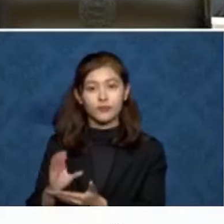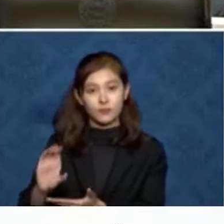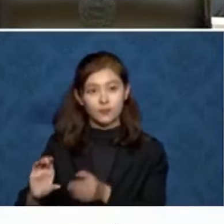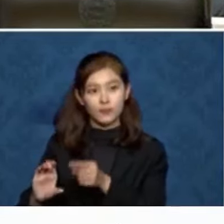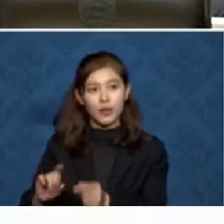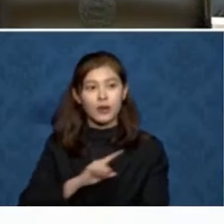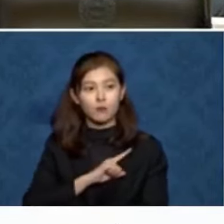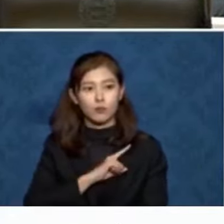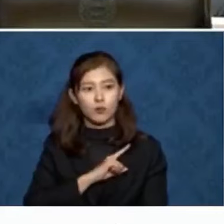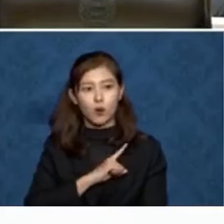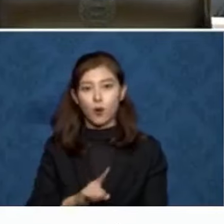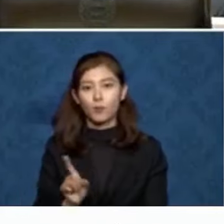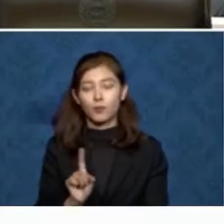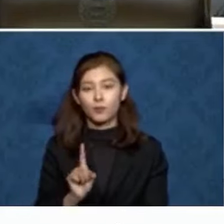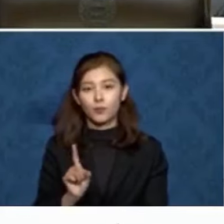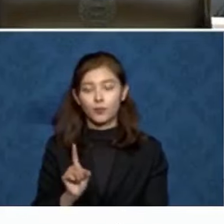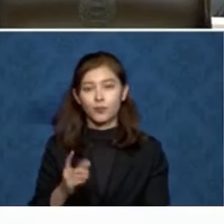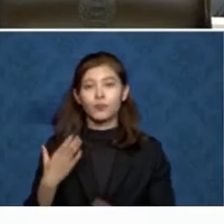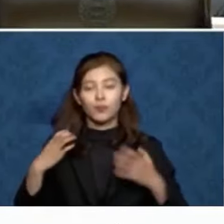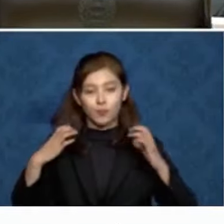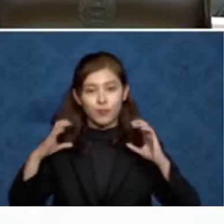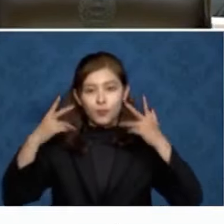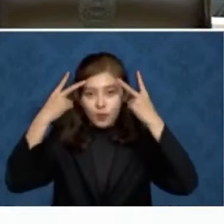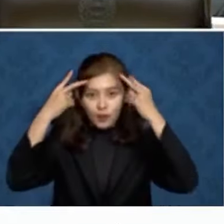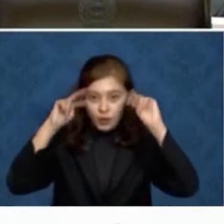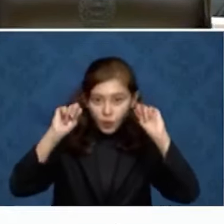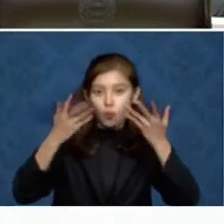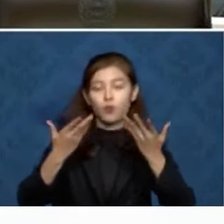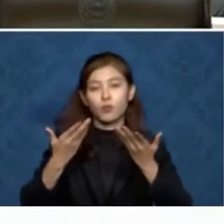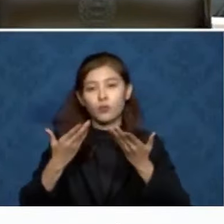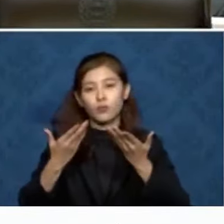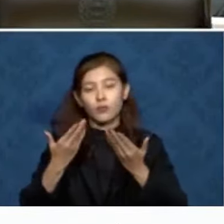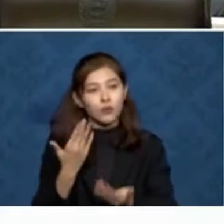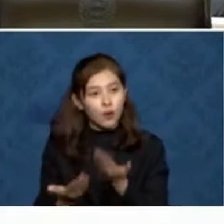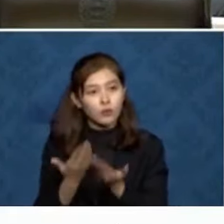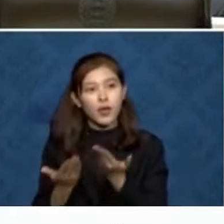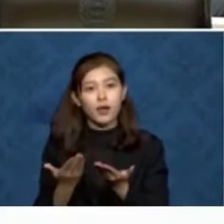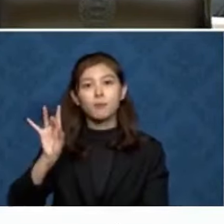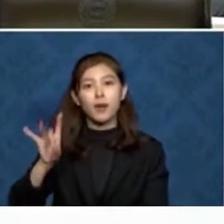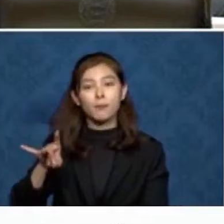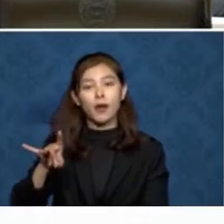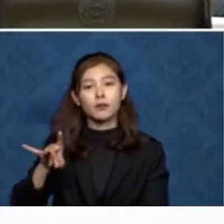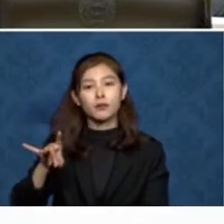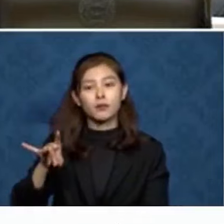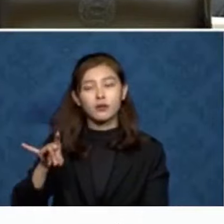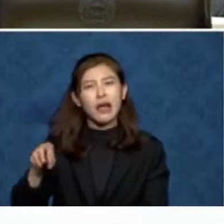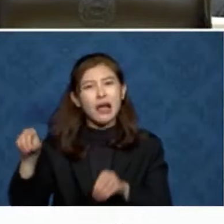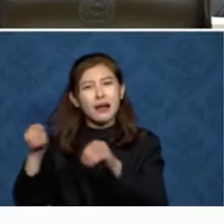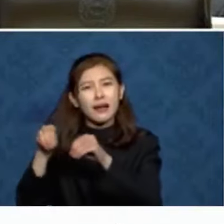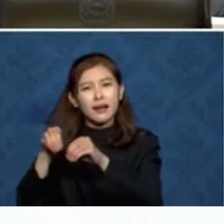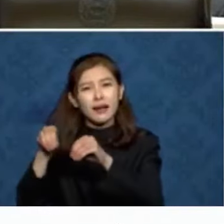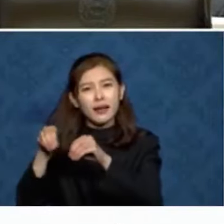พรรคที่วิจารณ์รัฐบาลก่อนๆไว้เยอะปรากฏว่าแทนที่จะลดกลายเป็นเพิ่มนี่ว่าแต่เขา